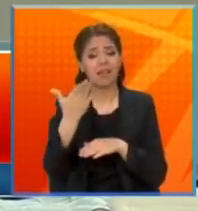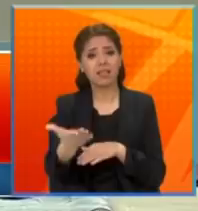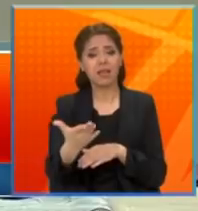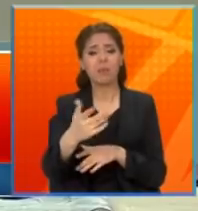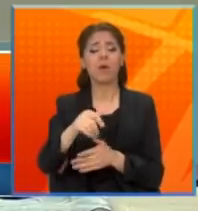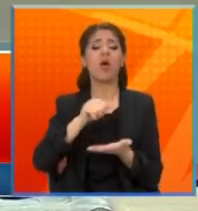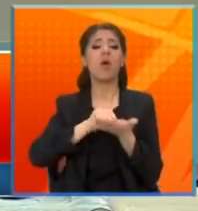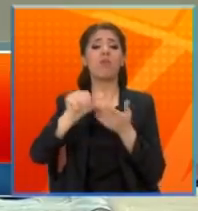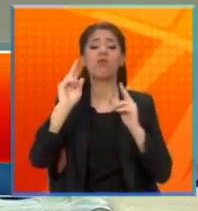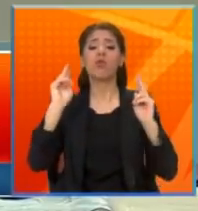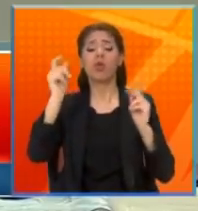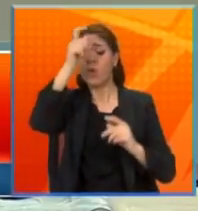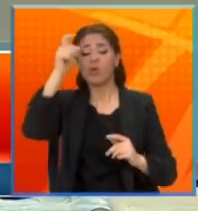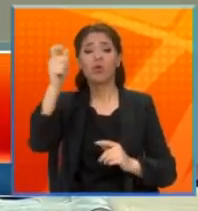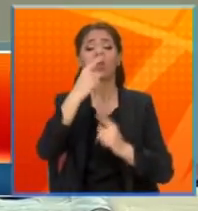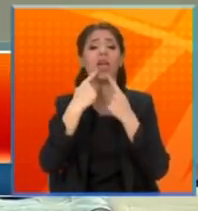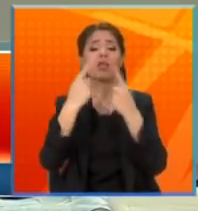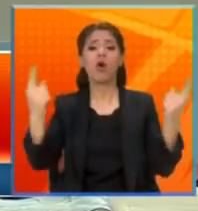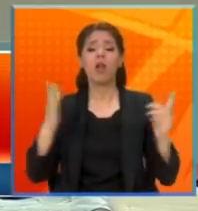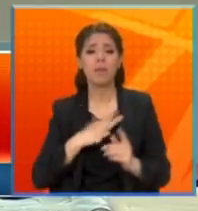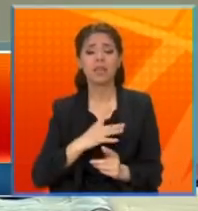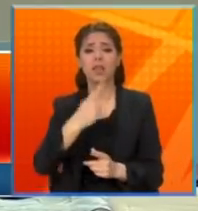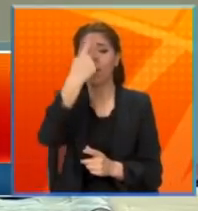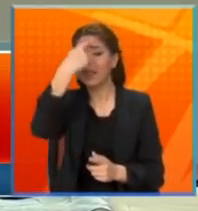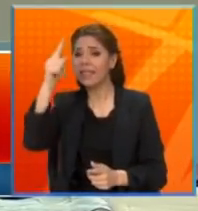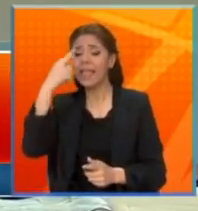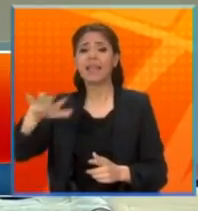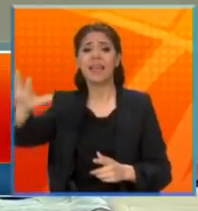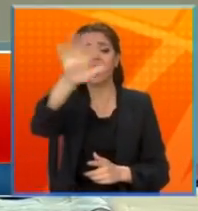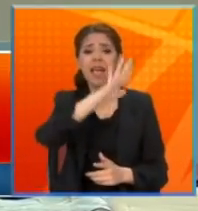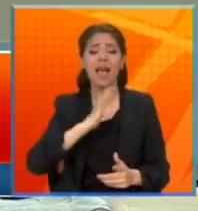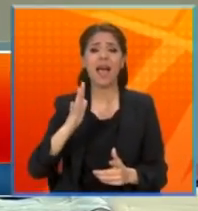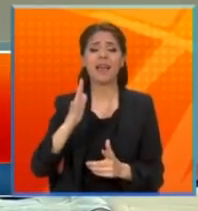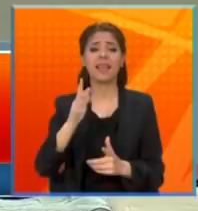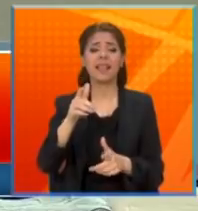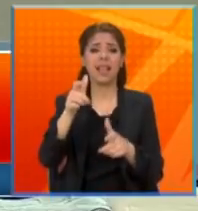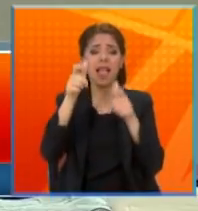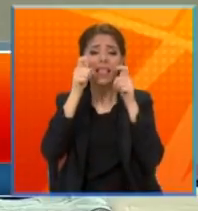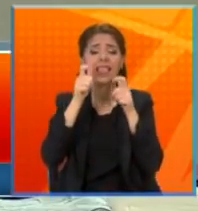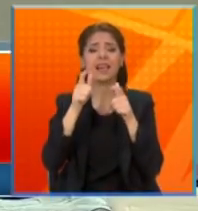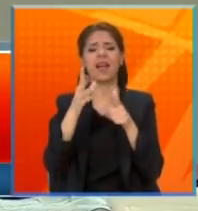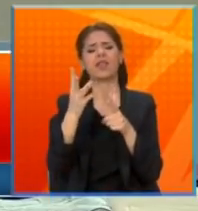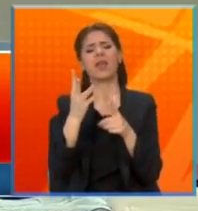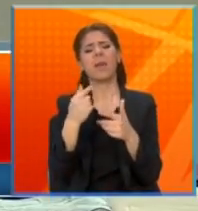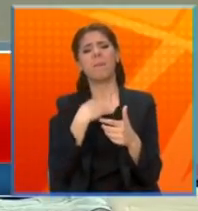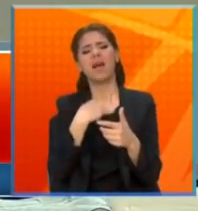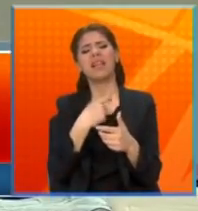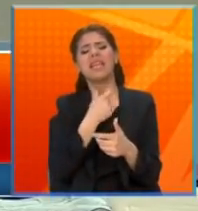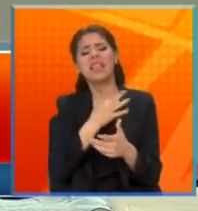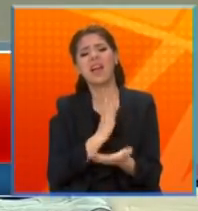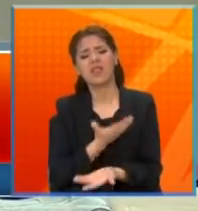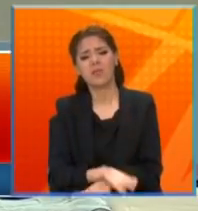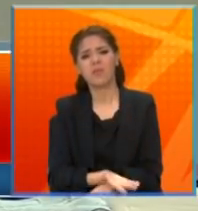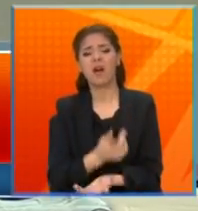Bütün Türkiye'ye seslenmek istiyorum. Tek tek herkesin dikkatine ihtiyacım var.